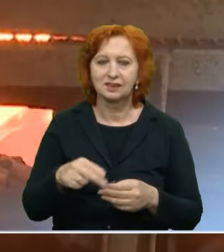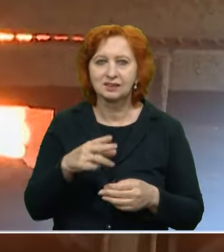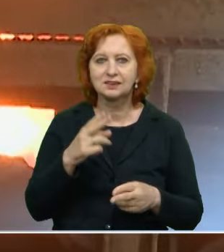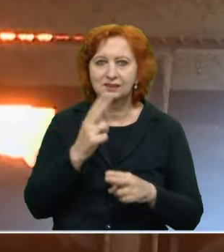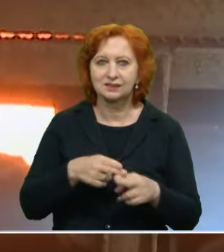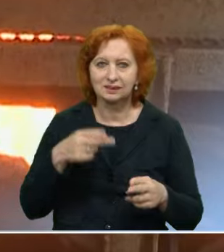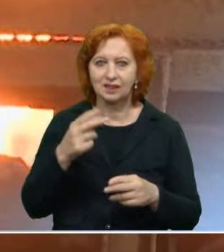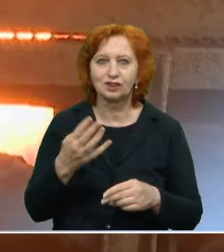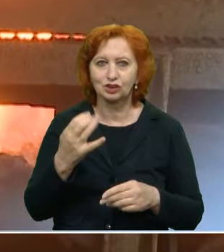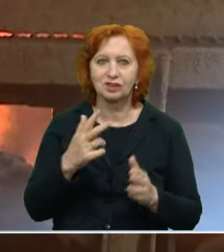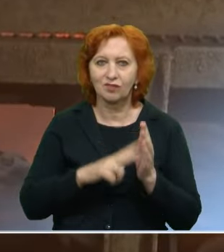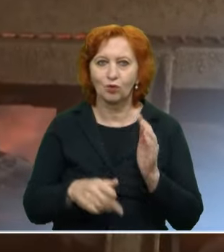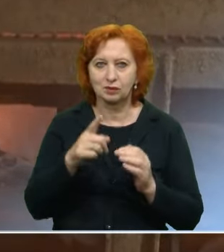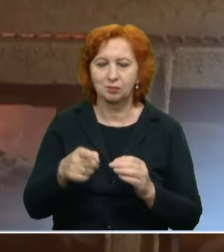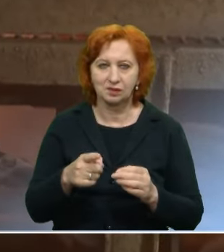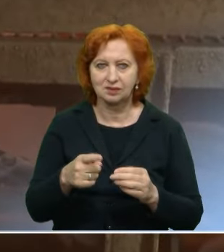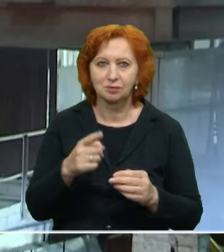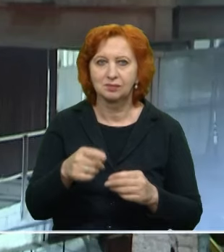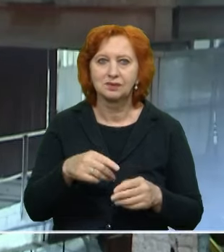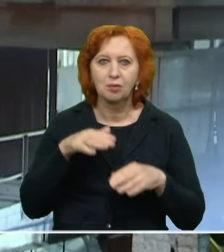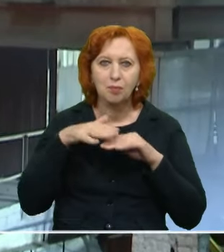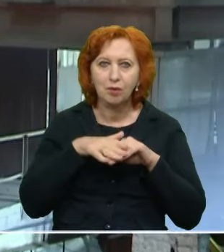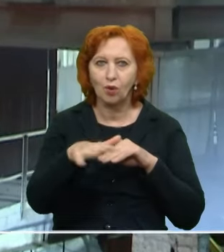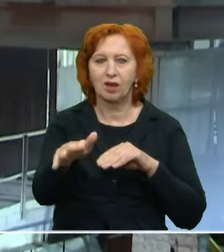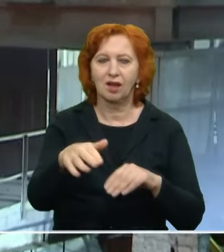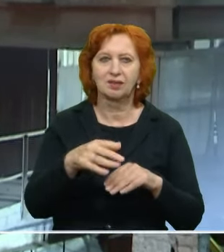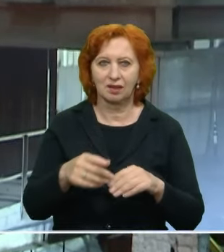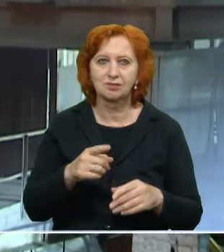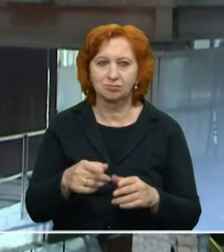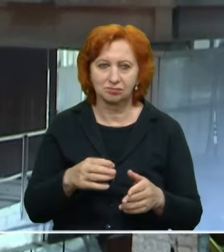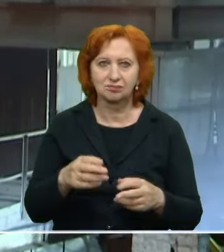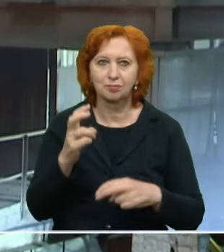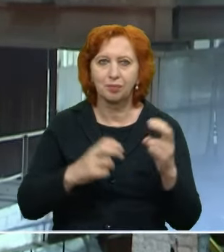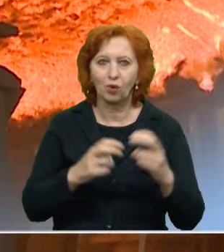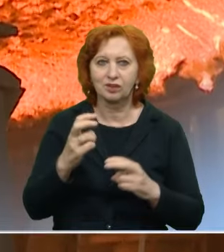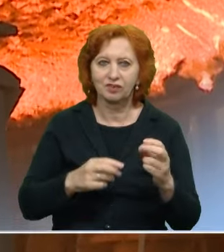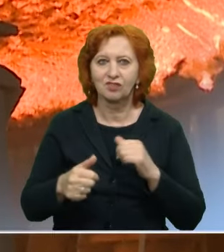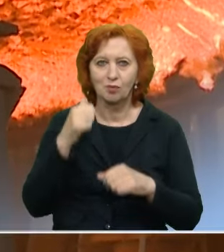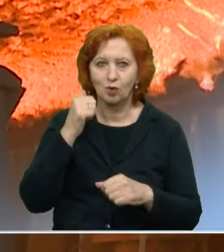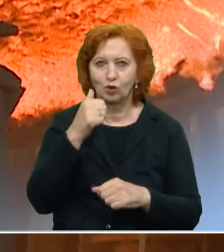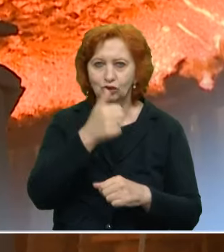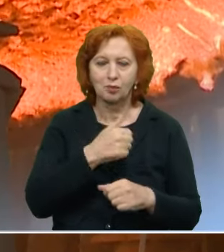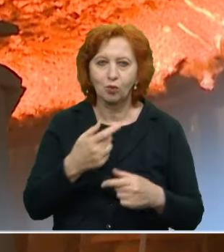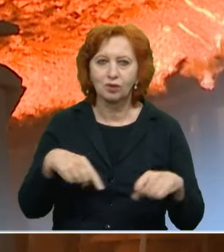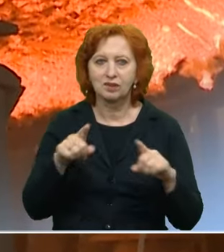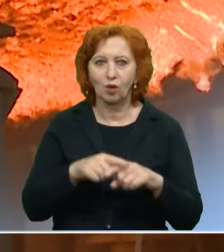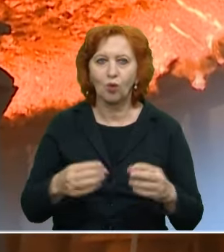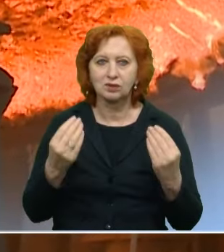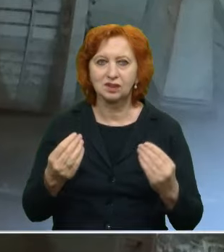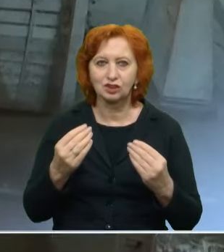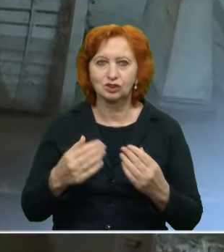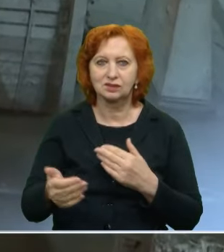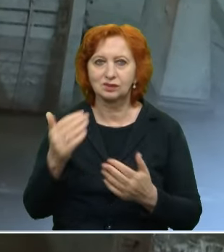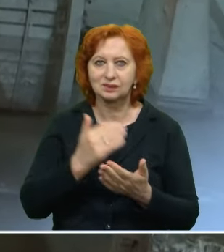и 380 тонн арматурного проката произвели на Новороссийском прокатном заводе в прошлом году. И такой значительный результат